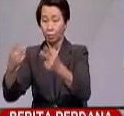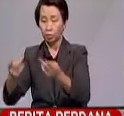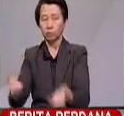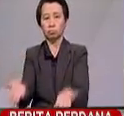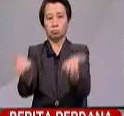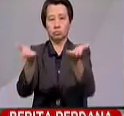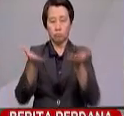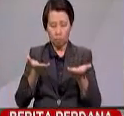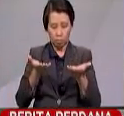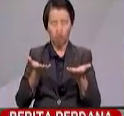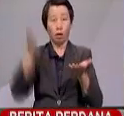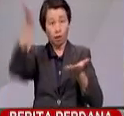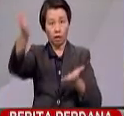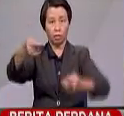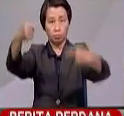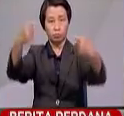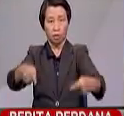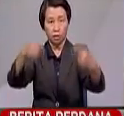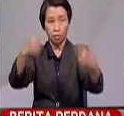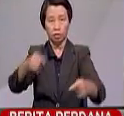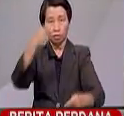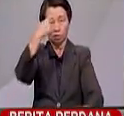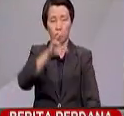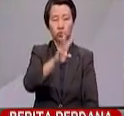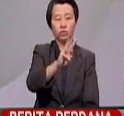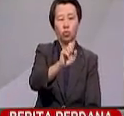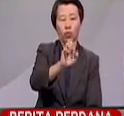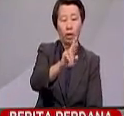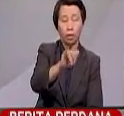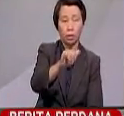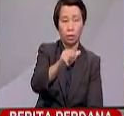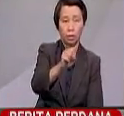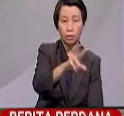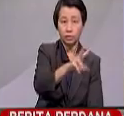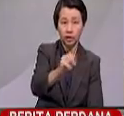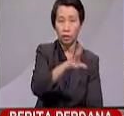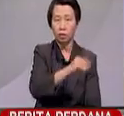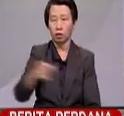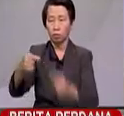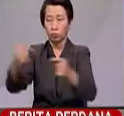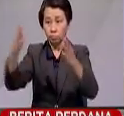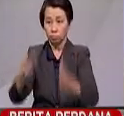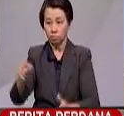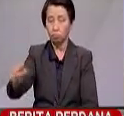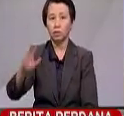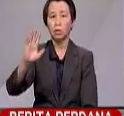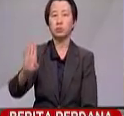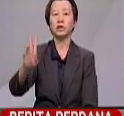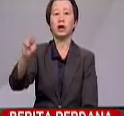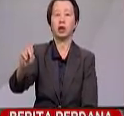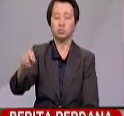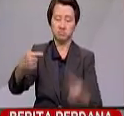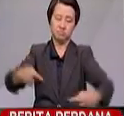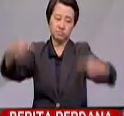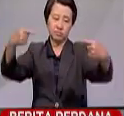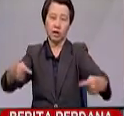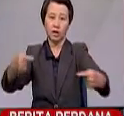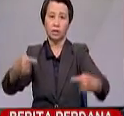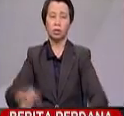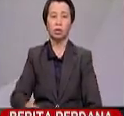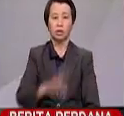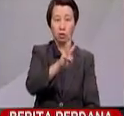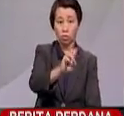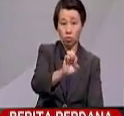akan bertanding, iaitu Parti Warisan Sabah Warisan dan Parti Pembangkang Barisan Nasional BN. Parti